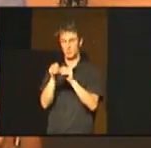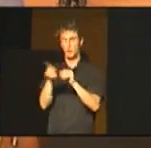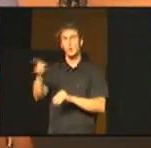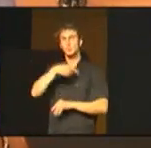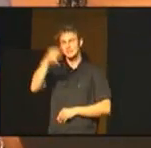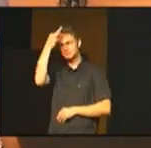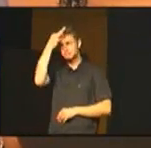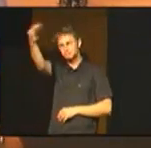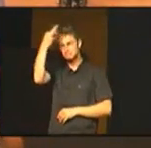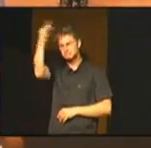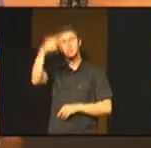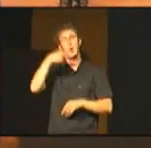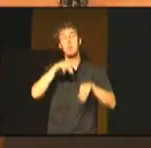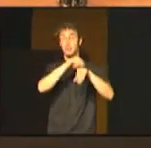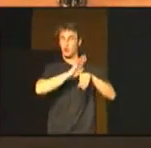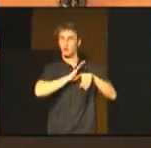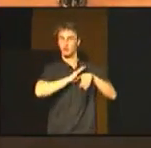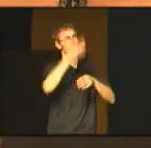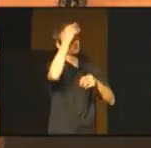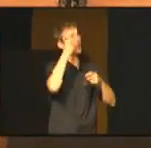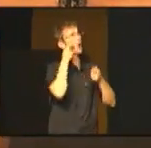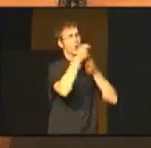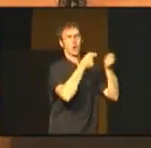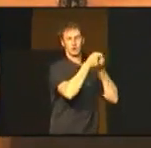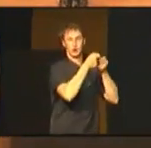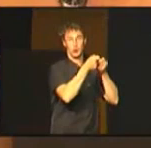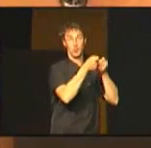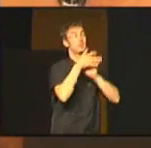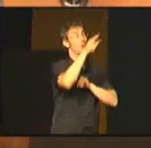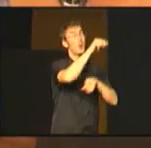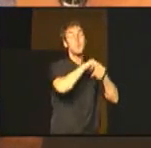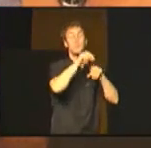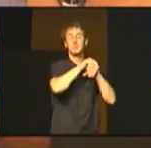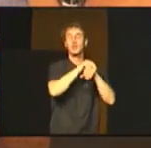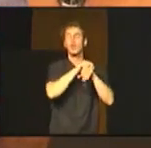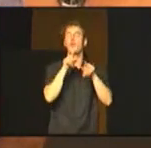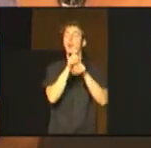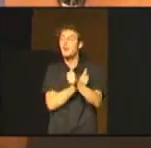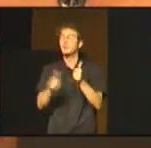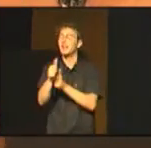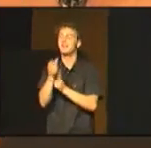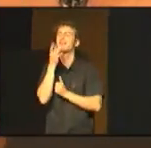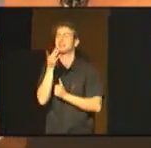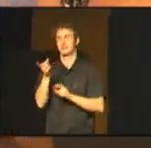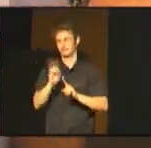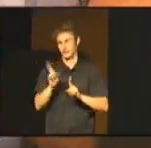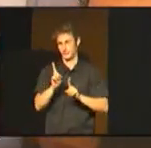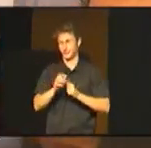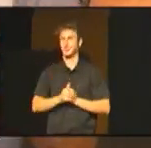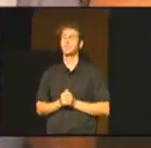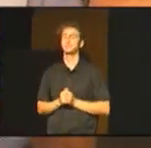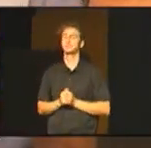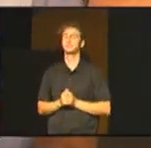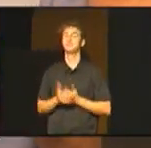exigents amb els nostres polítics que tenen la difícil funció d'establir prioritats. Pensant